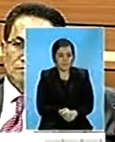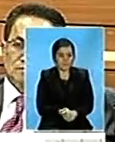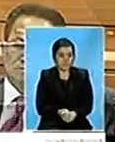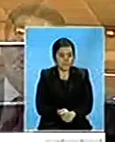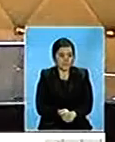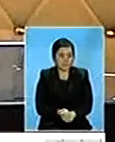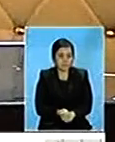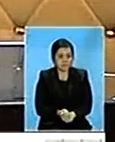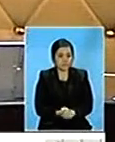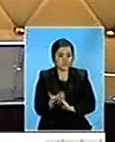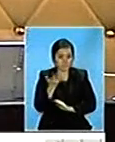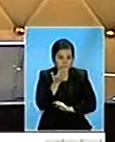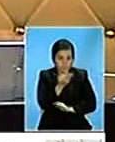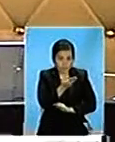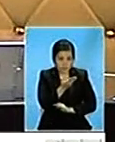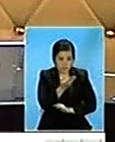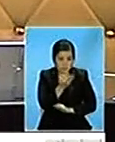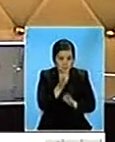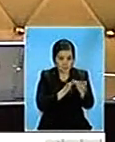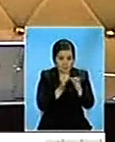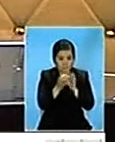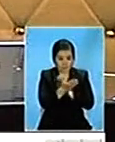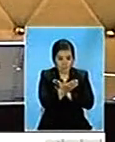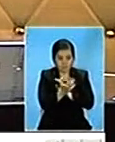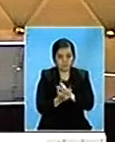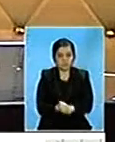ครับเชิญท่านรัฐมนตรีครับ